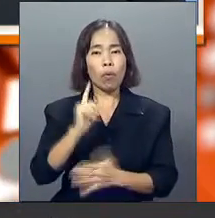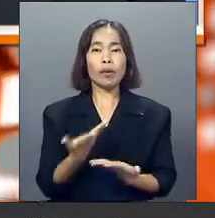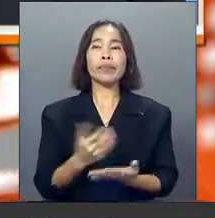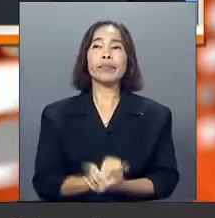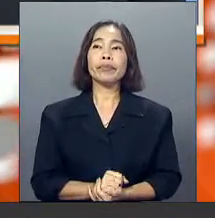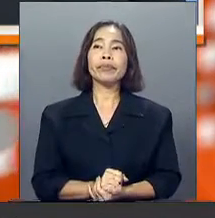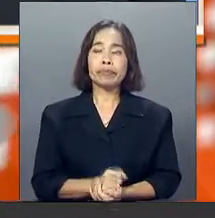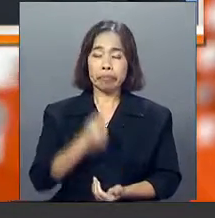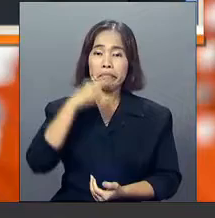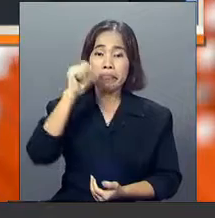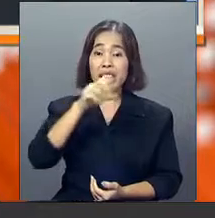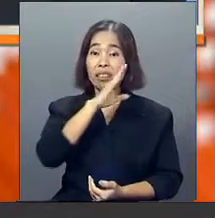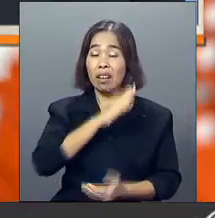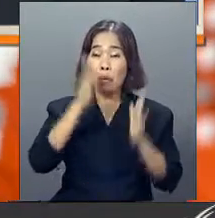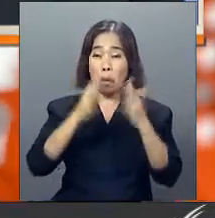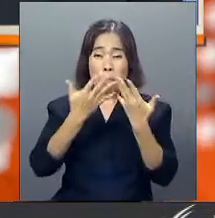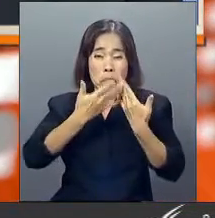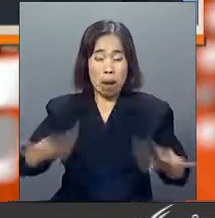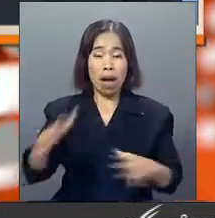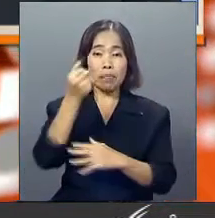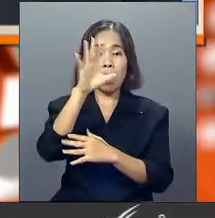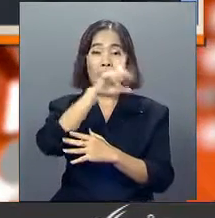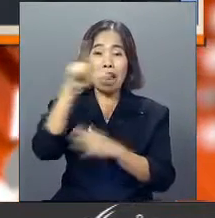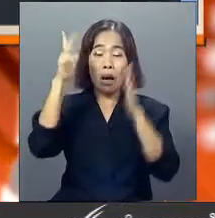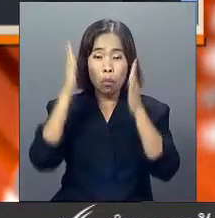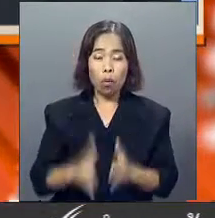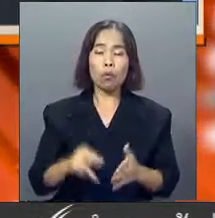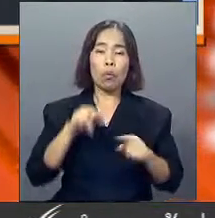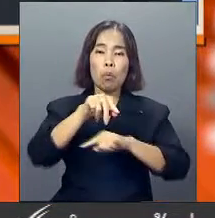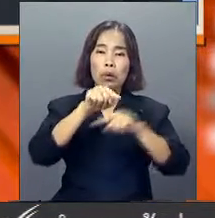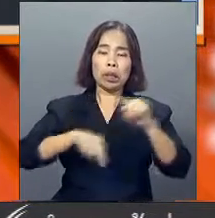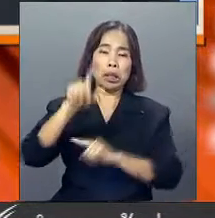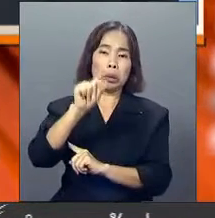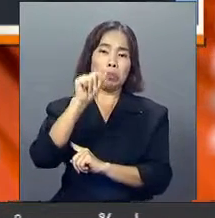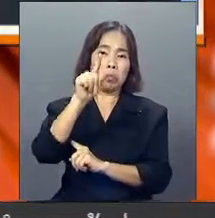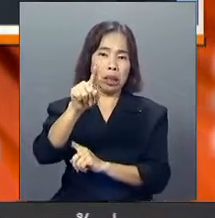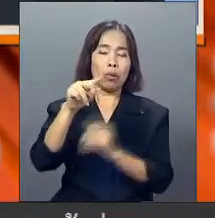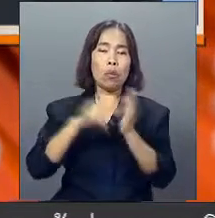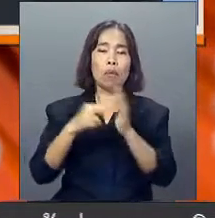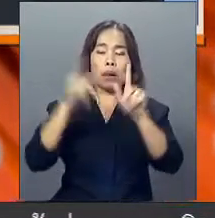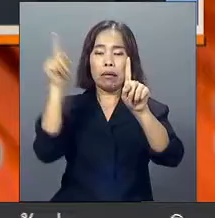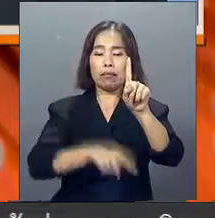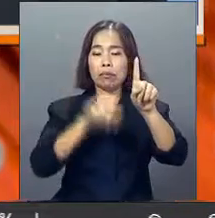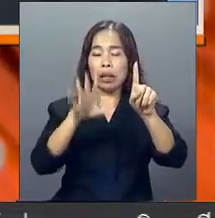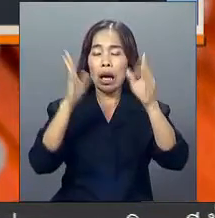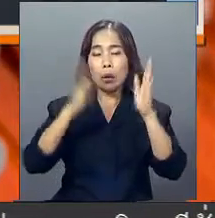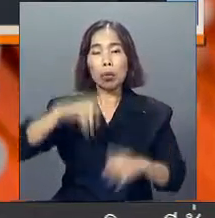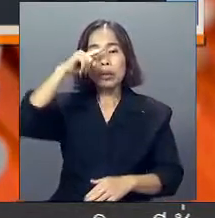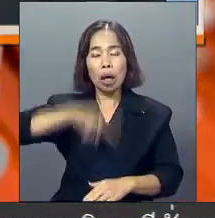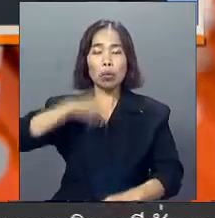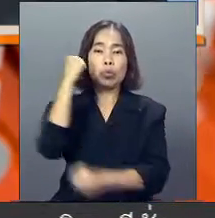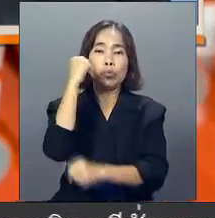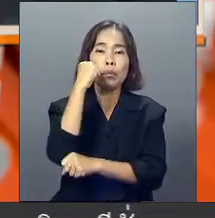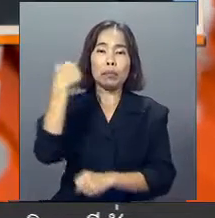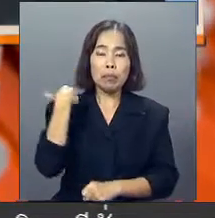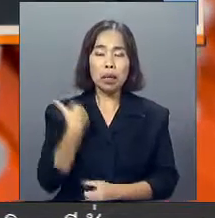ค่ะ ถ้าเกดว่ามากถึง 15 ล้านคนอย่ที่บอกคิเป็ 21% หือว่า 1 ใน 5 ของประชากรไยทีเดียวแล้็ยังมา